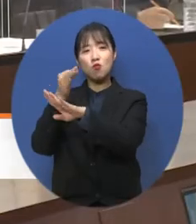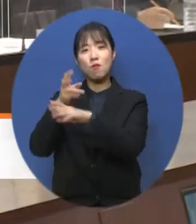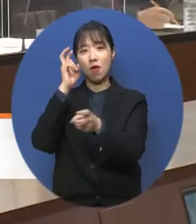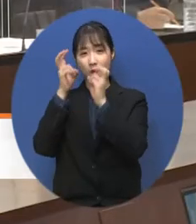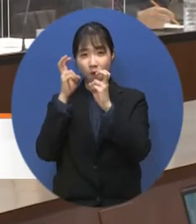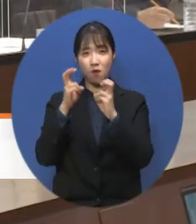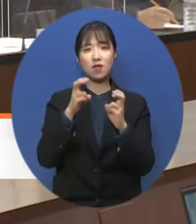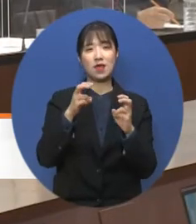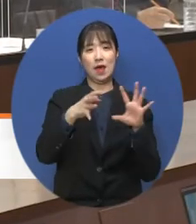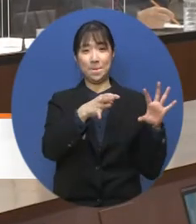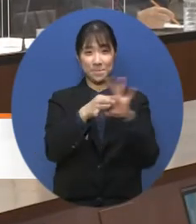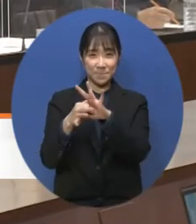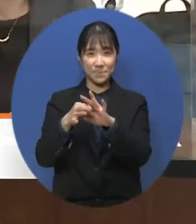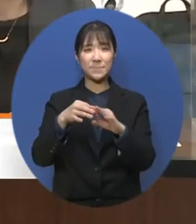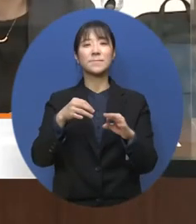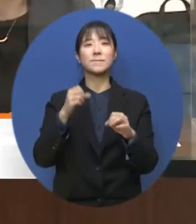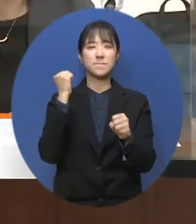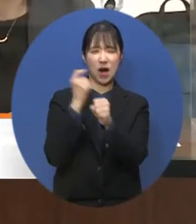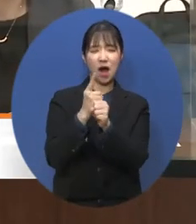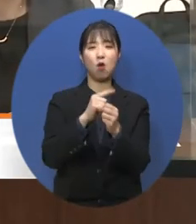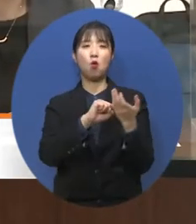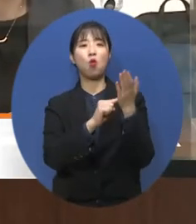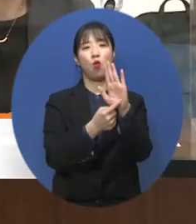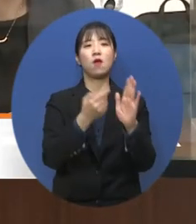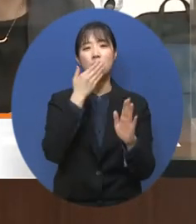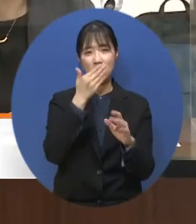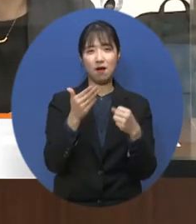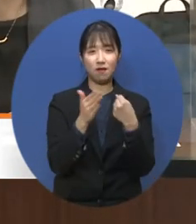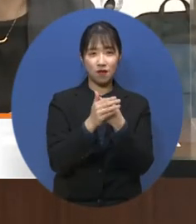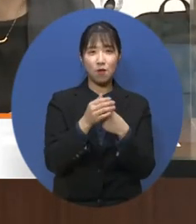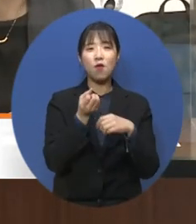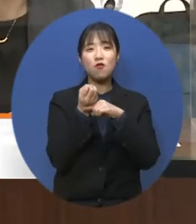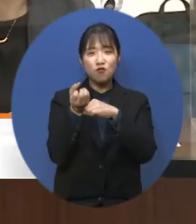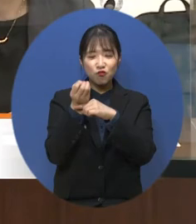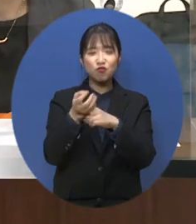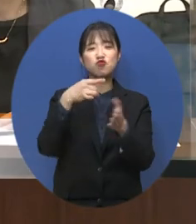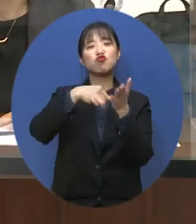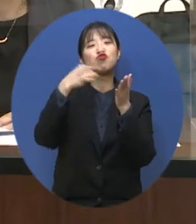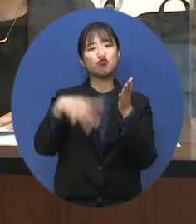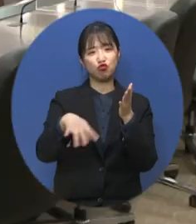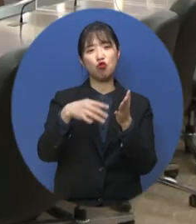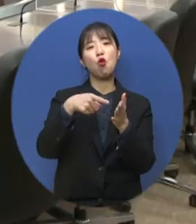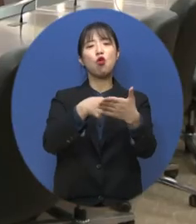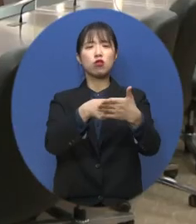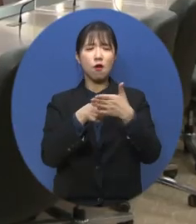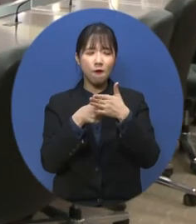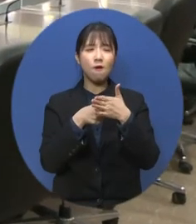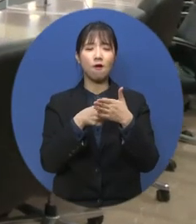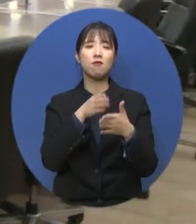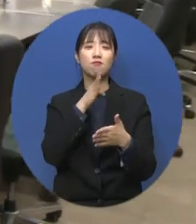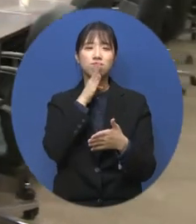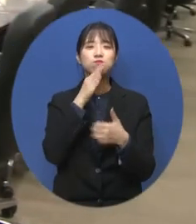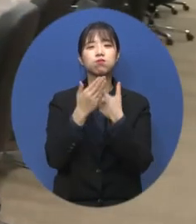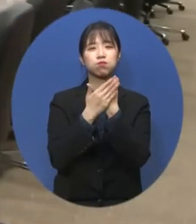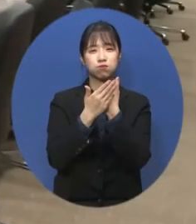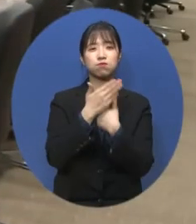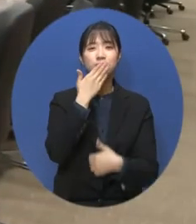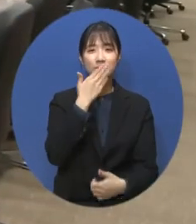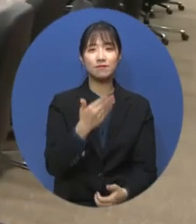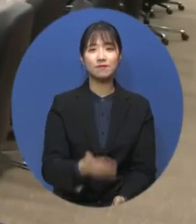거래를 활성화할 수 있게 돼 이에 따른 유통단계 축소와 수수료 절감 등에 따른 소득증대 효과가 기대됩니다